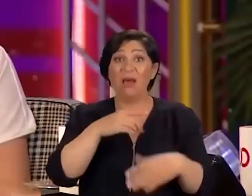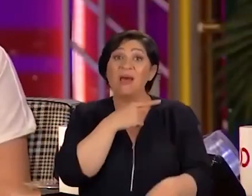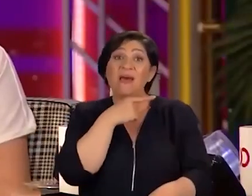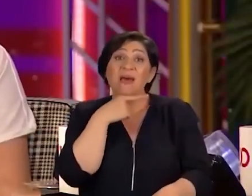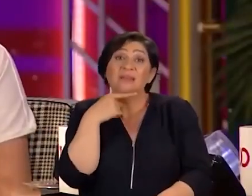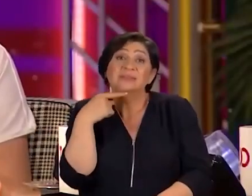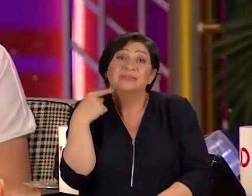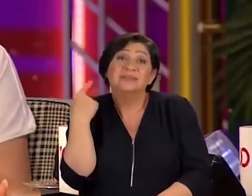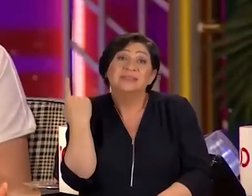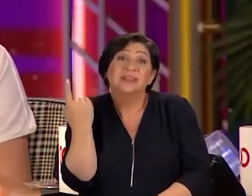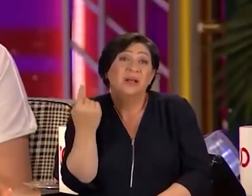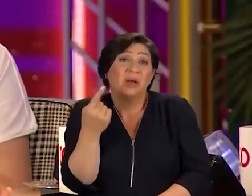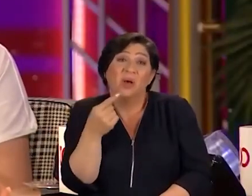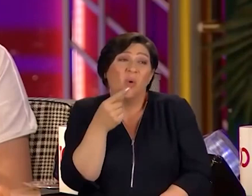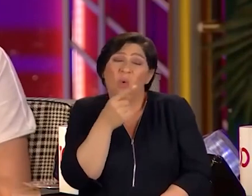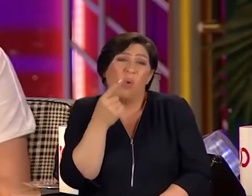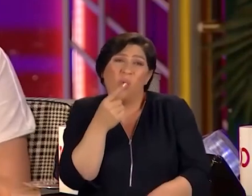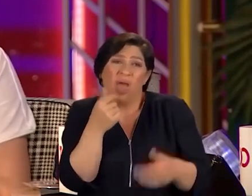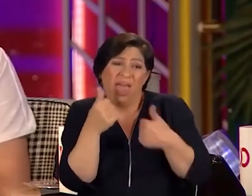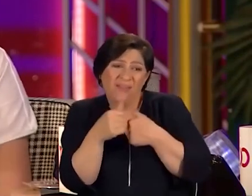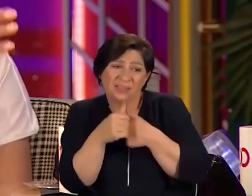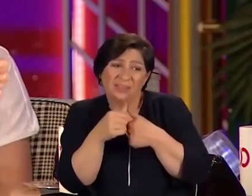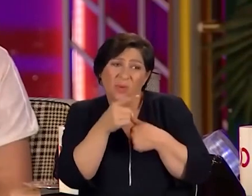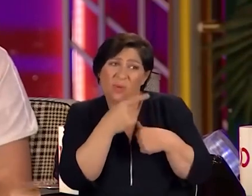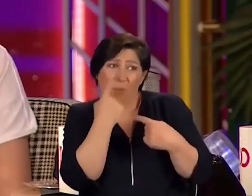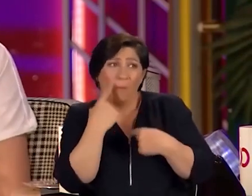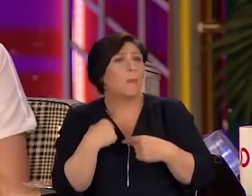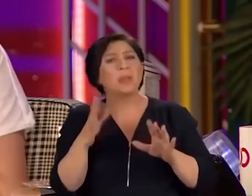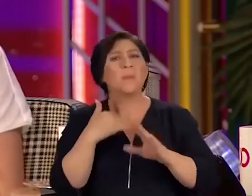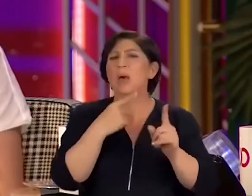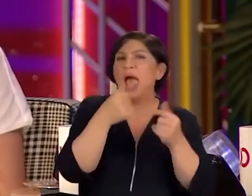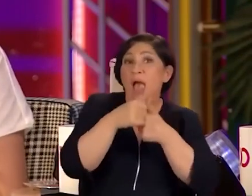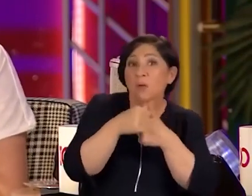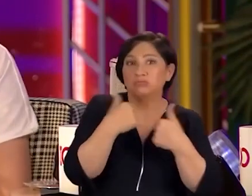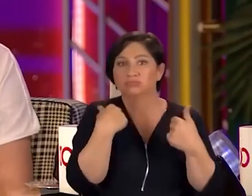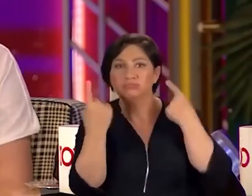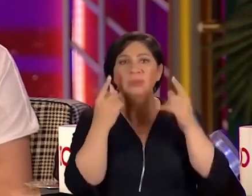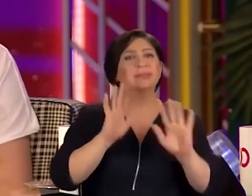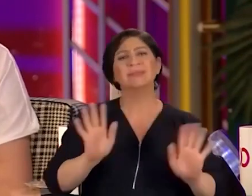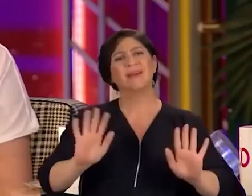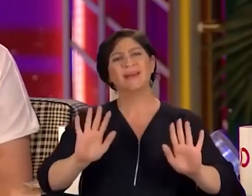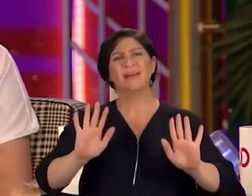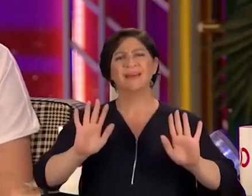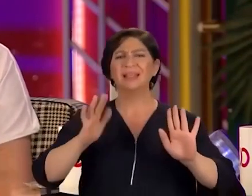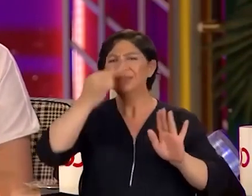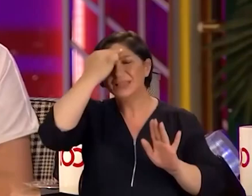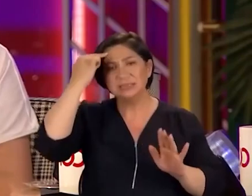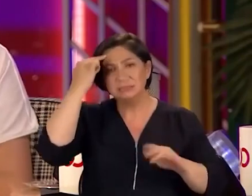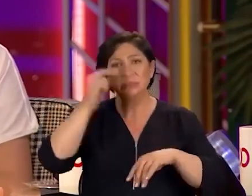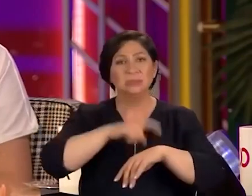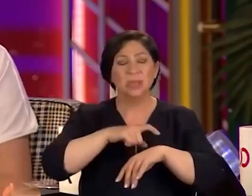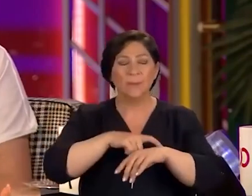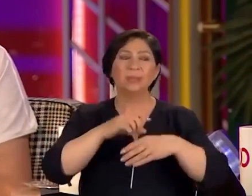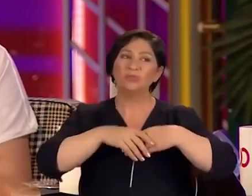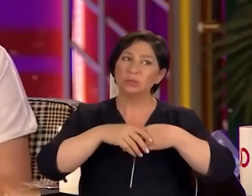asla dedim ki, yani hiç öyle o kafada değildik yani. Ne o bana o gözle baktı, ne ben ona o gözle baktım ama nasip zamanla